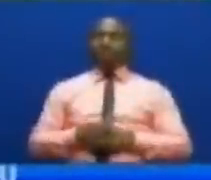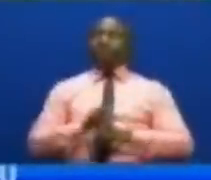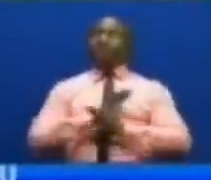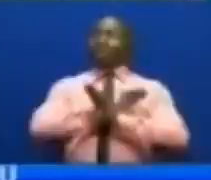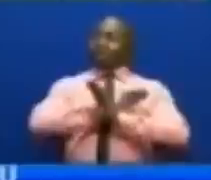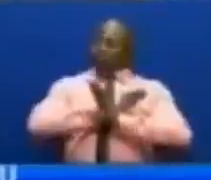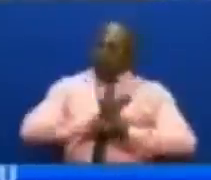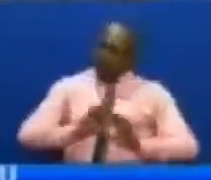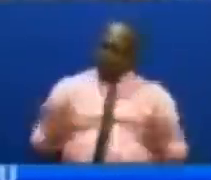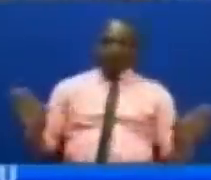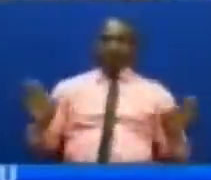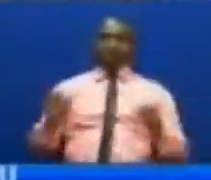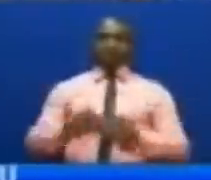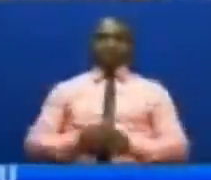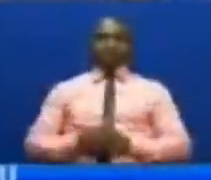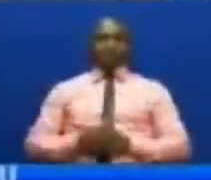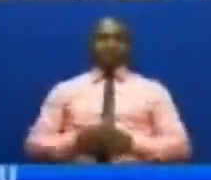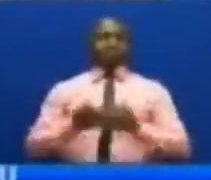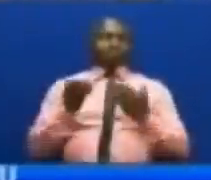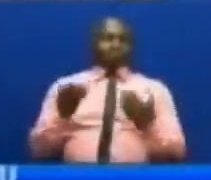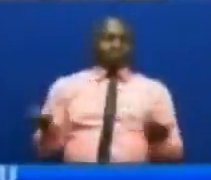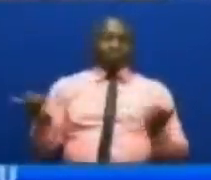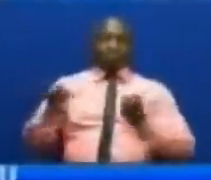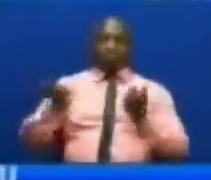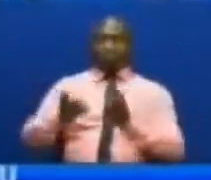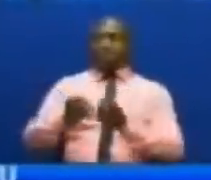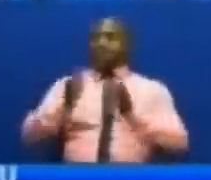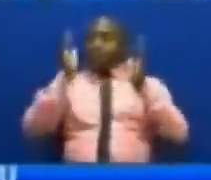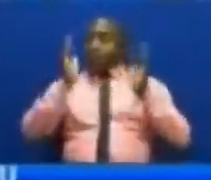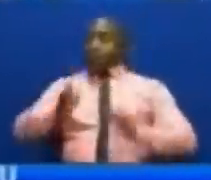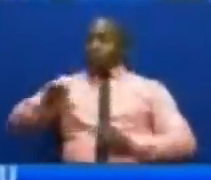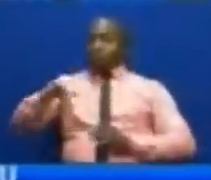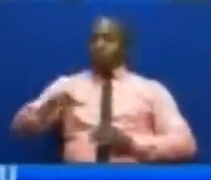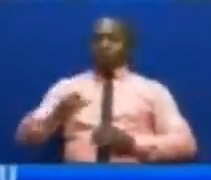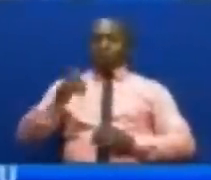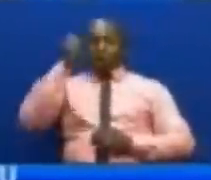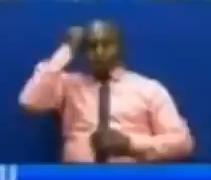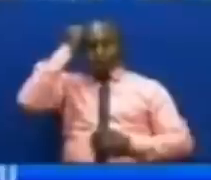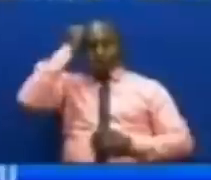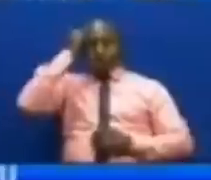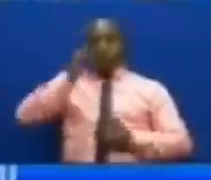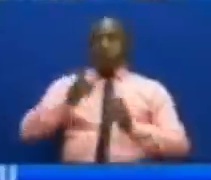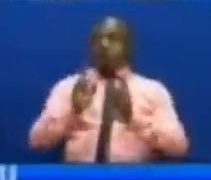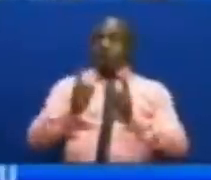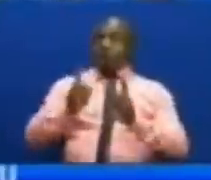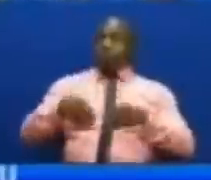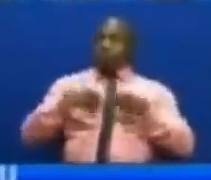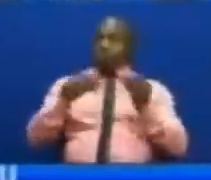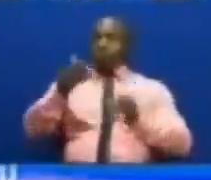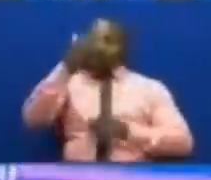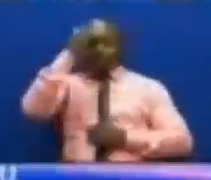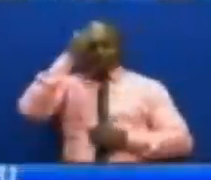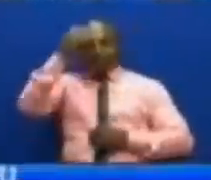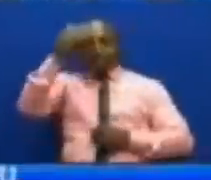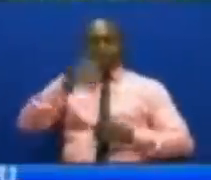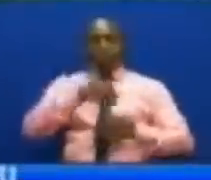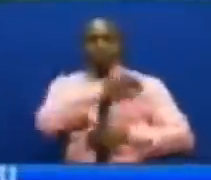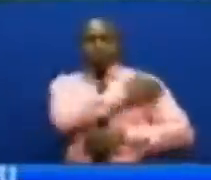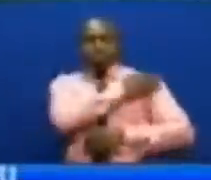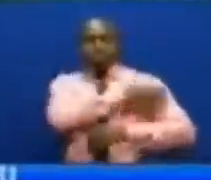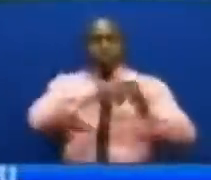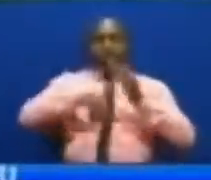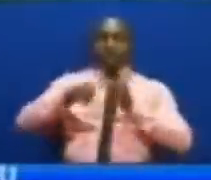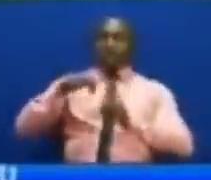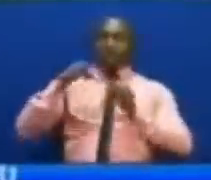Hapana. Katika hatua nyingine, Mtaka anakumbusha agizo la walimu kupewa kipaumbele kuhudumiwa katika taasisi za umma.